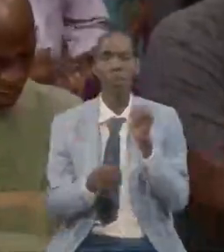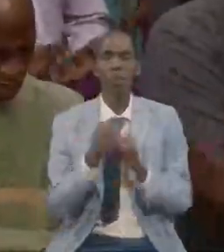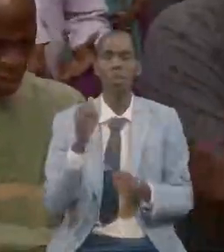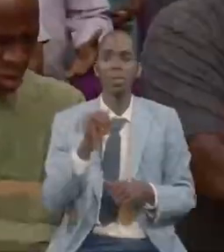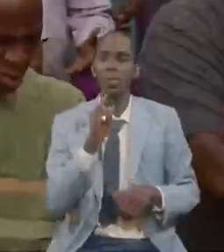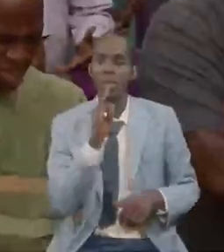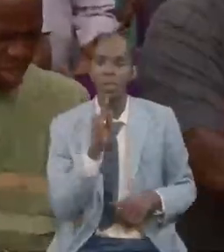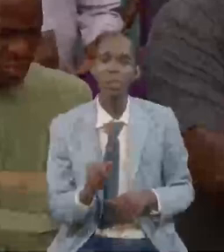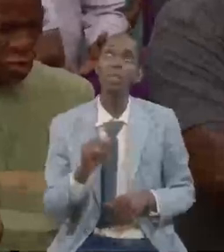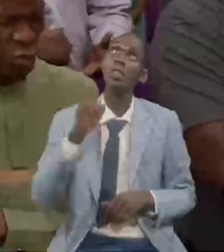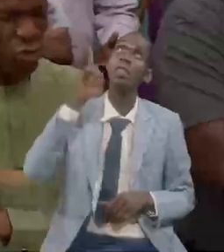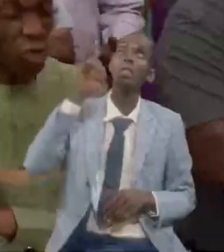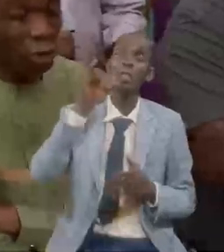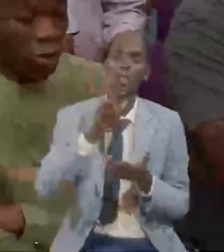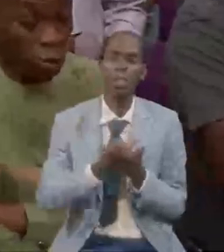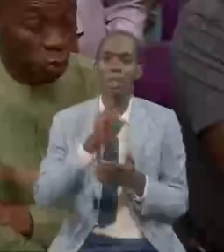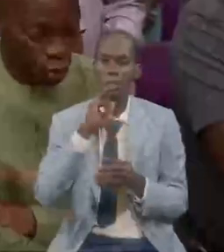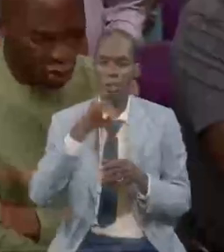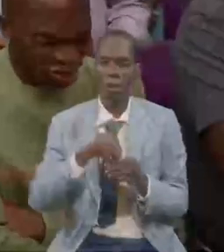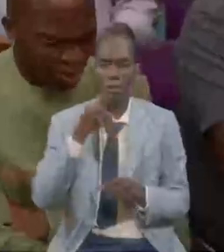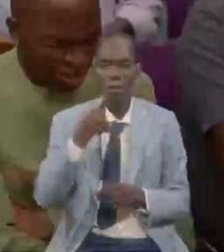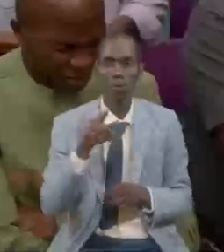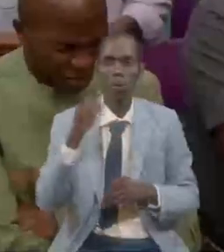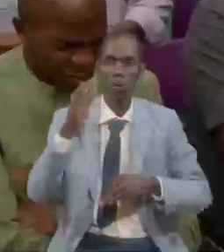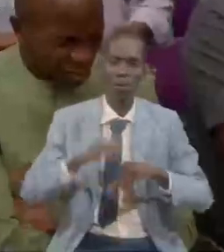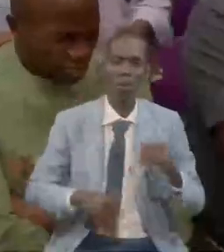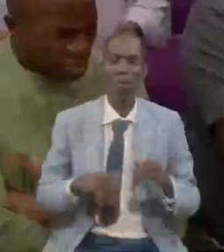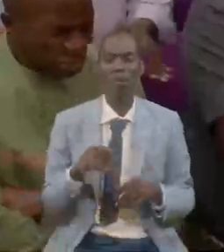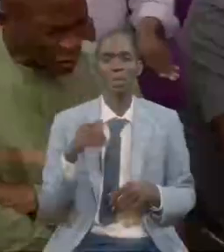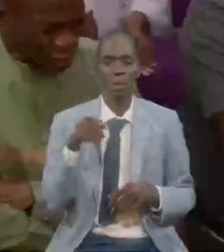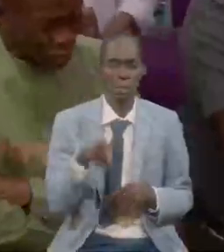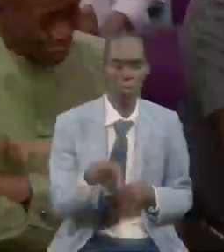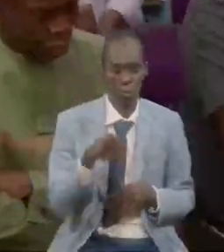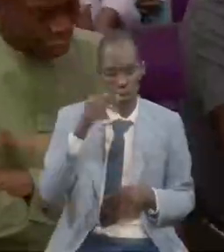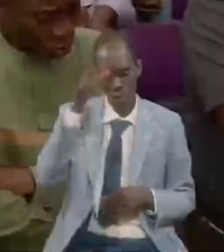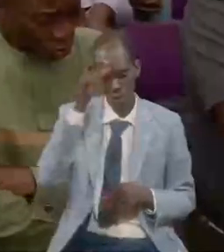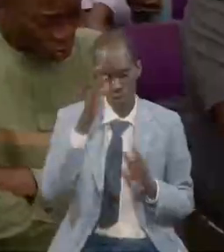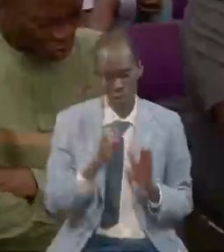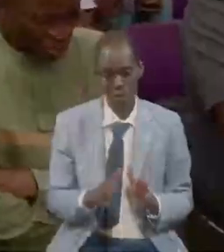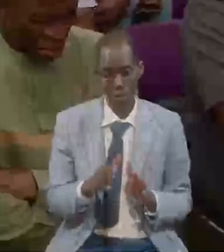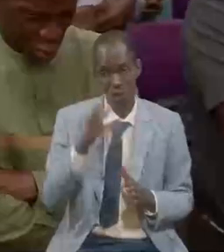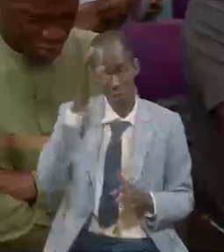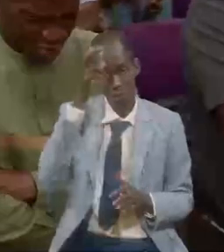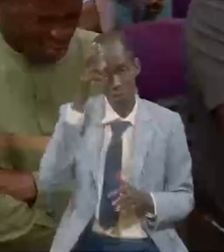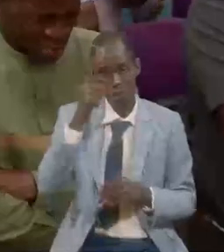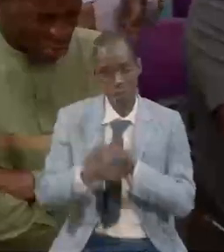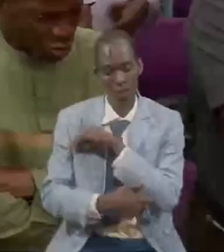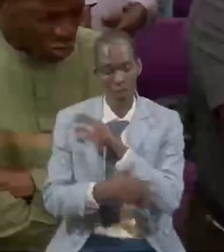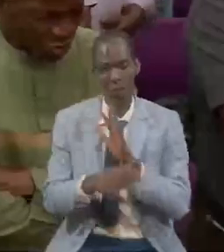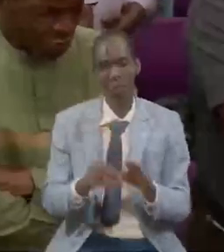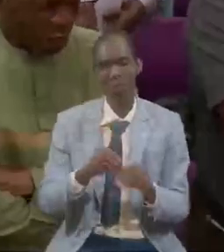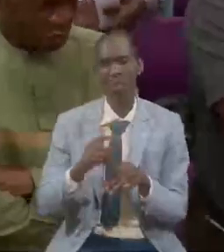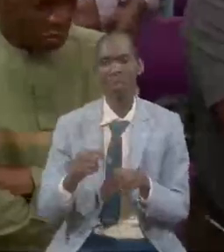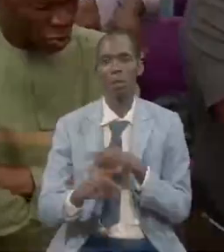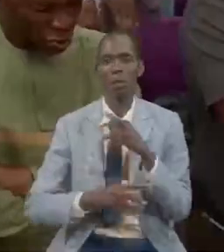Vous les avez vaincus, vous petits enfants, car celui qui est en vous est plus grand que le tentateur dans le monde.